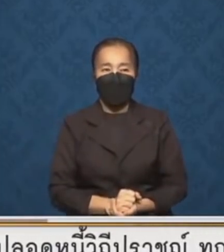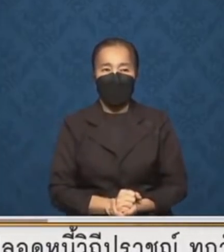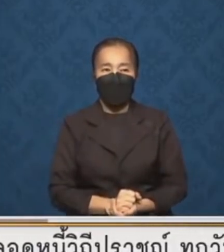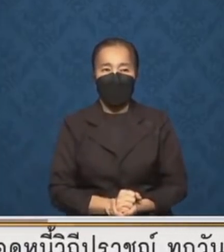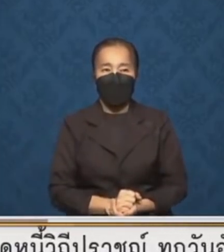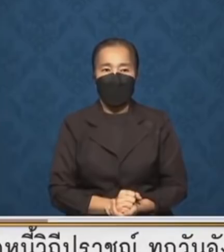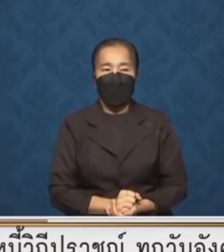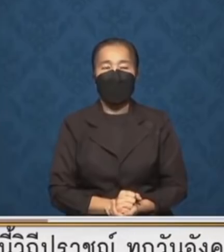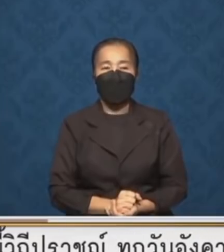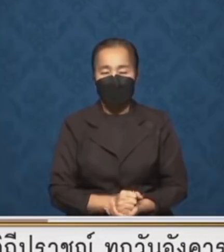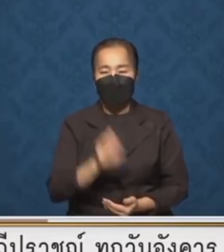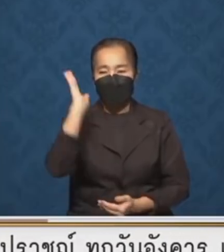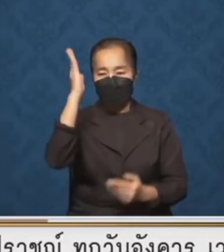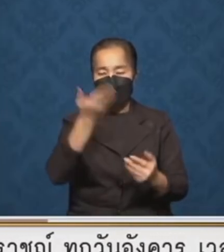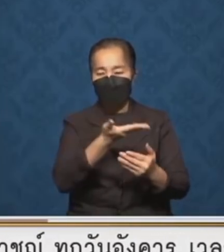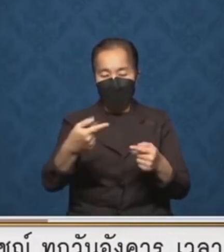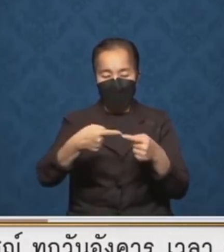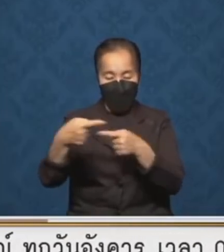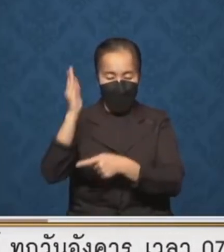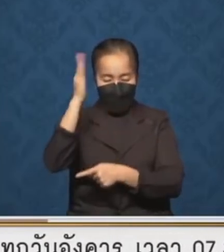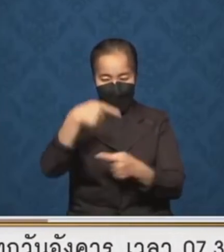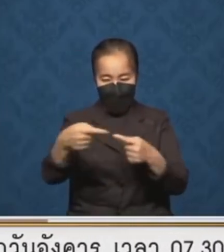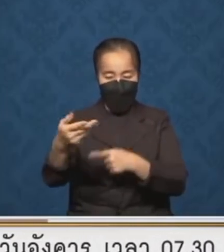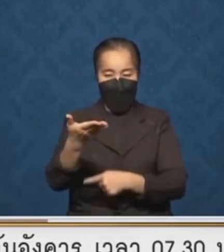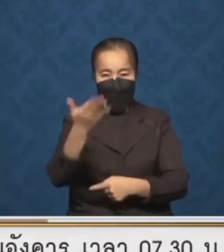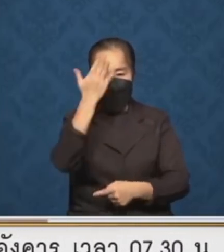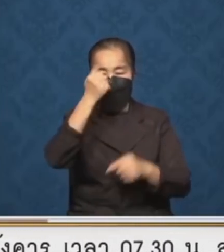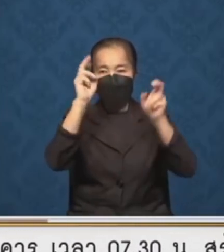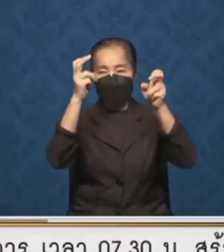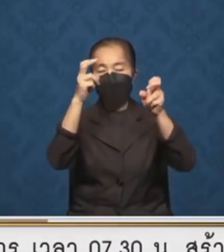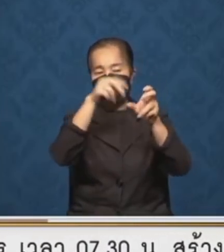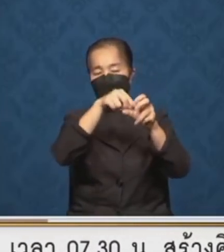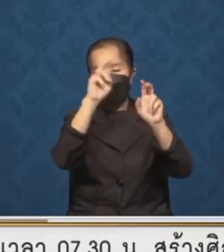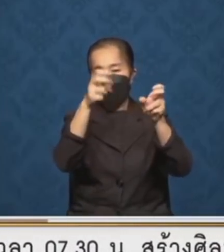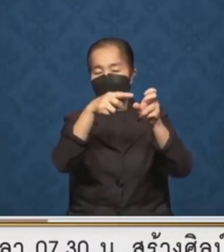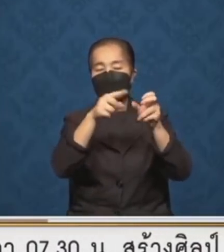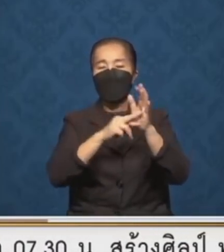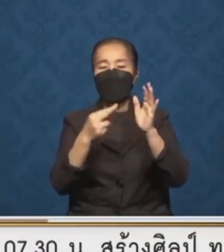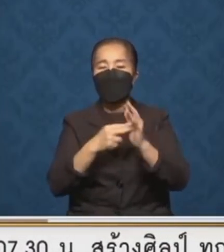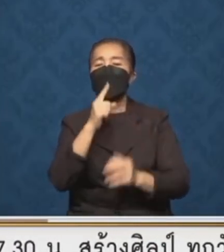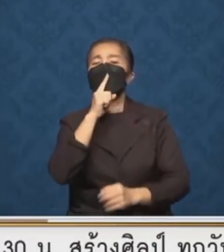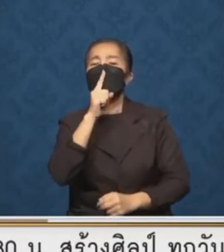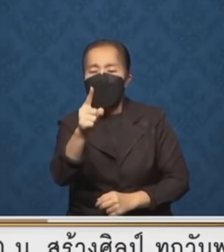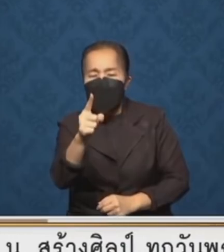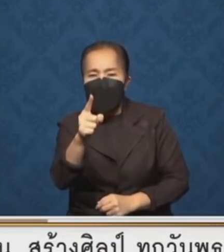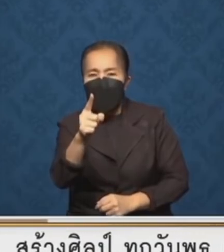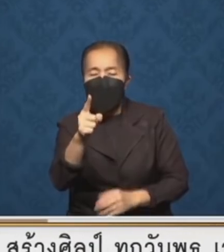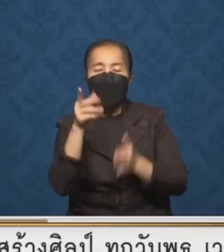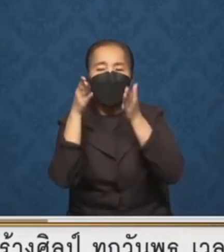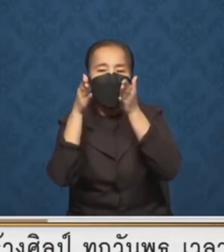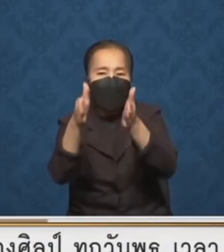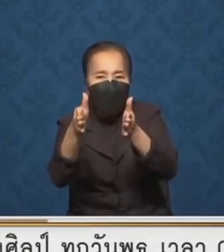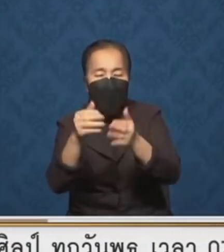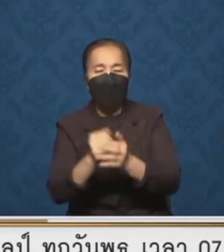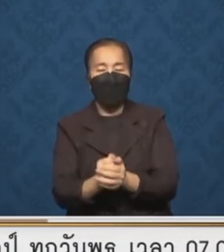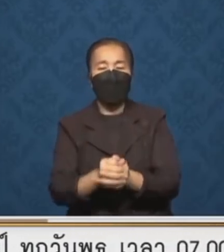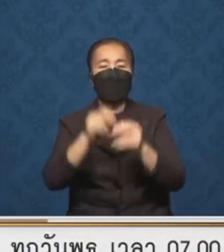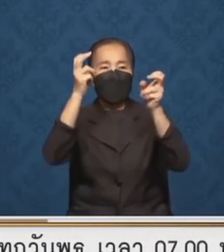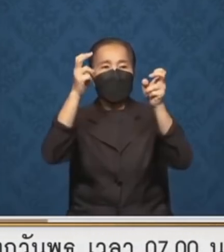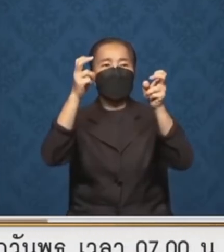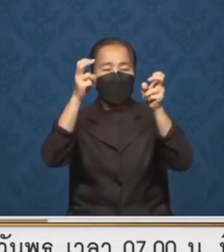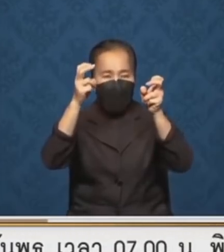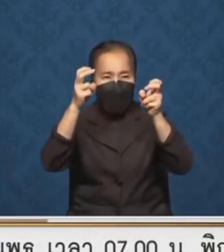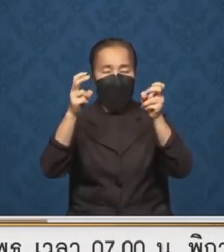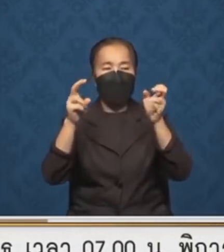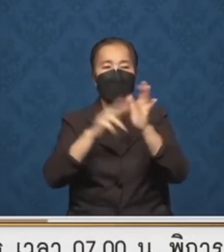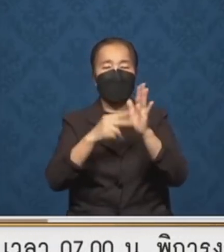พูดอภิปรายได้ครับเชิญครับเชิญต่อครับเพราะว่ายังอยู่ในประเด็นอยู่ครับเป็นการกล่าวหาอาจจะอยู่ในประเด็นที่ว่าจงใจขัดใ